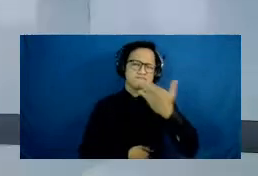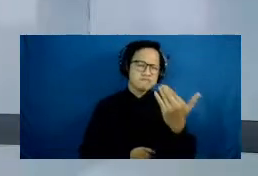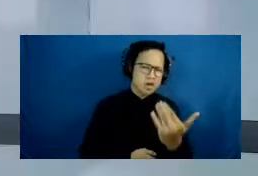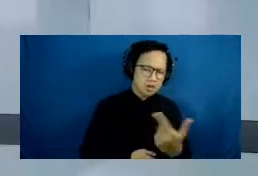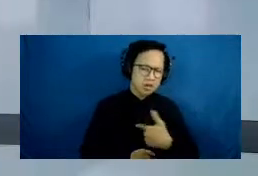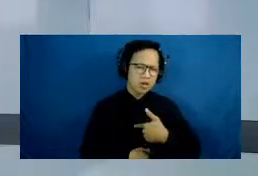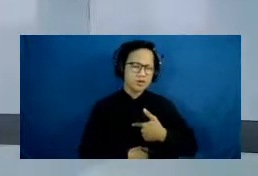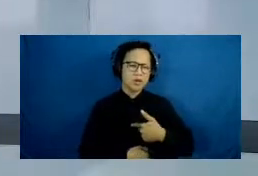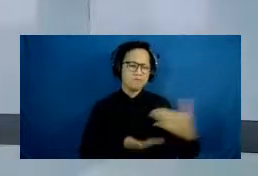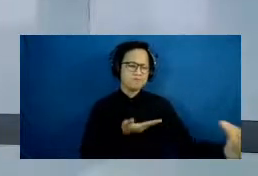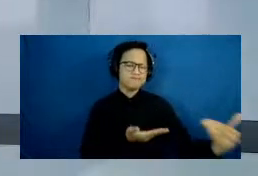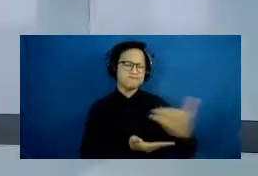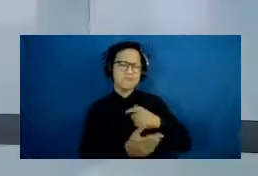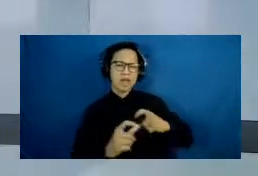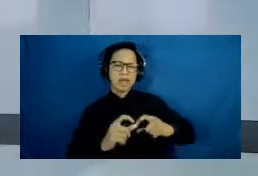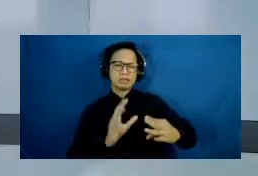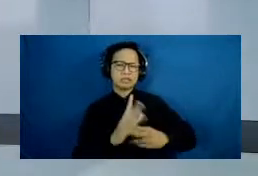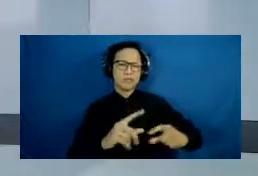SMS